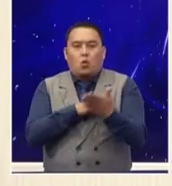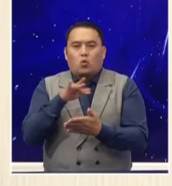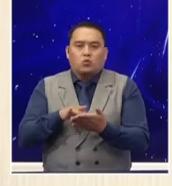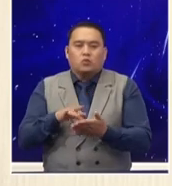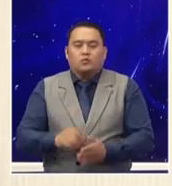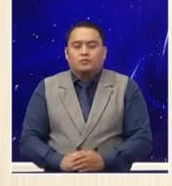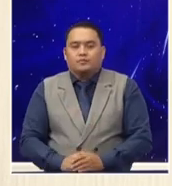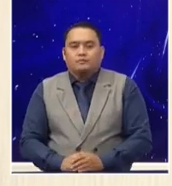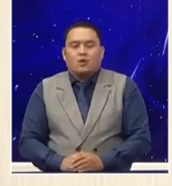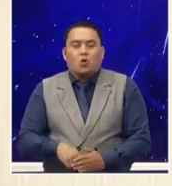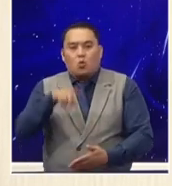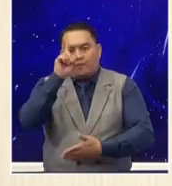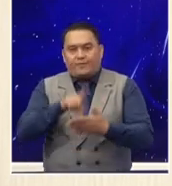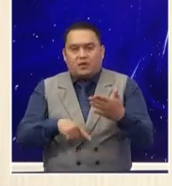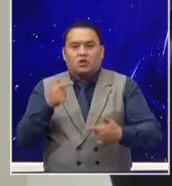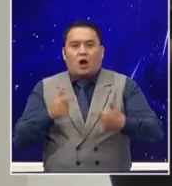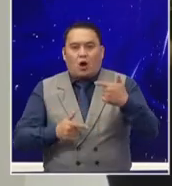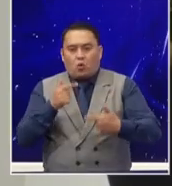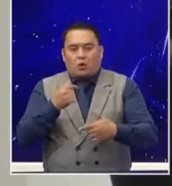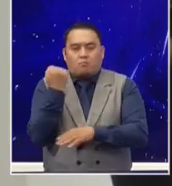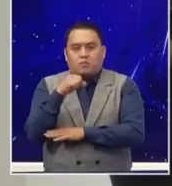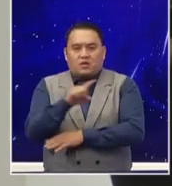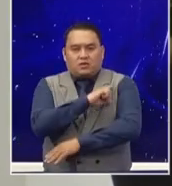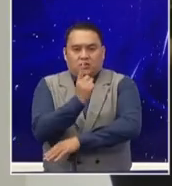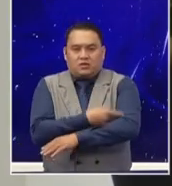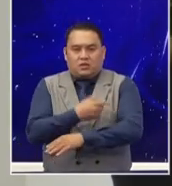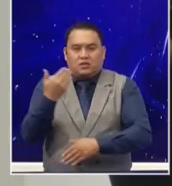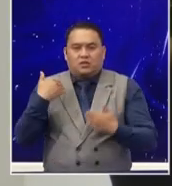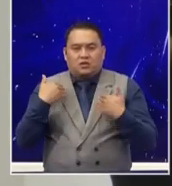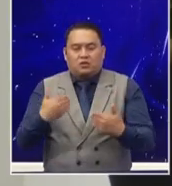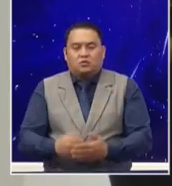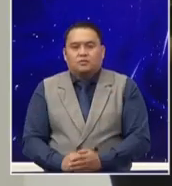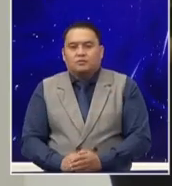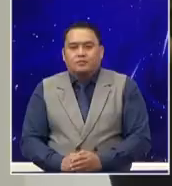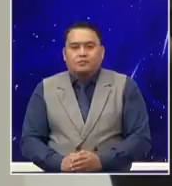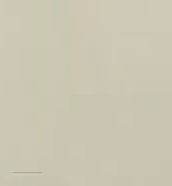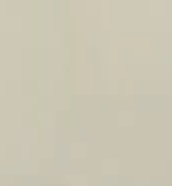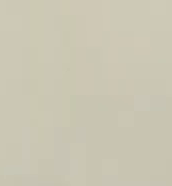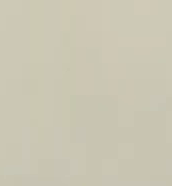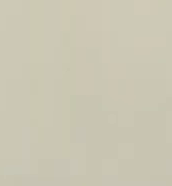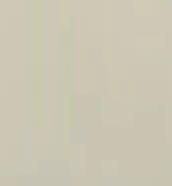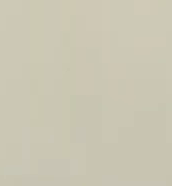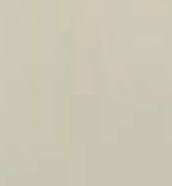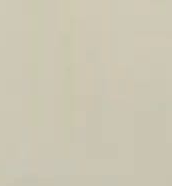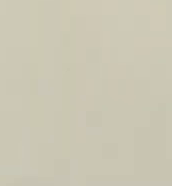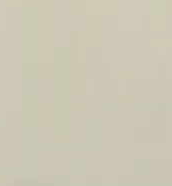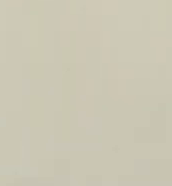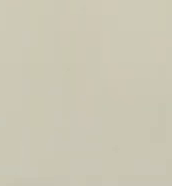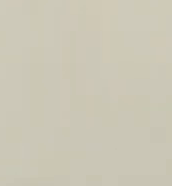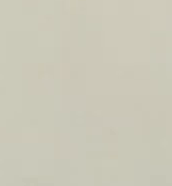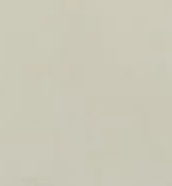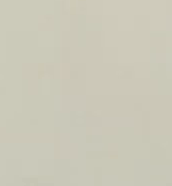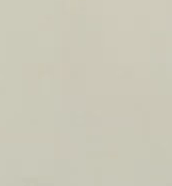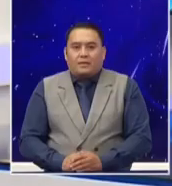району. Уверен, что в честной и конкурентной борьбе победят самые достойные, завершил он. Аделя Кжаркенова, Ербол Атантелов, телеканал